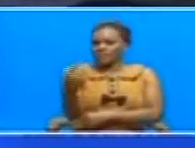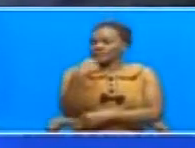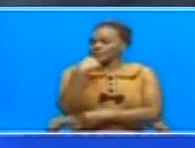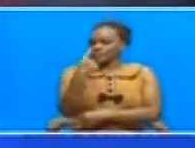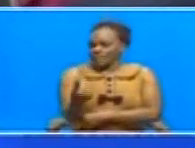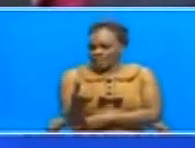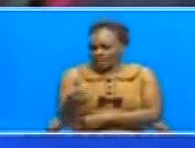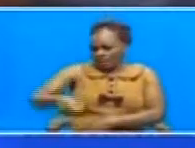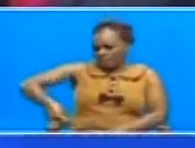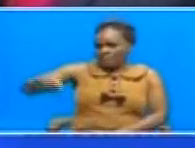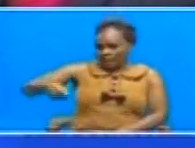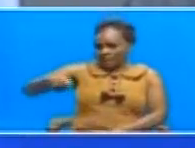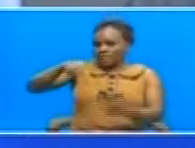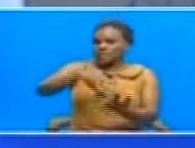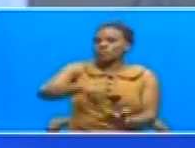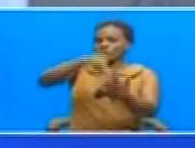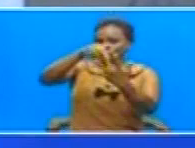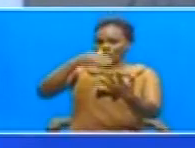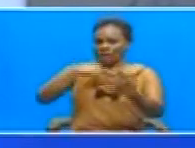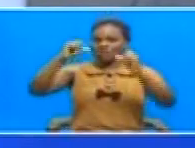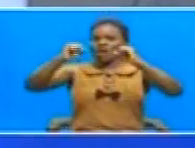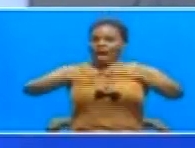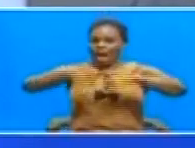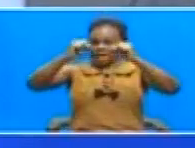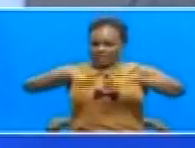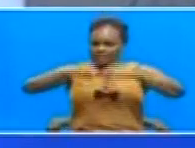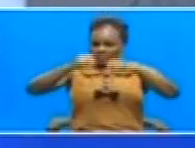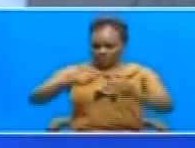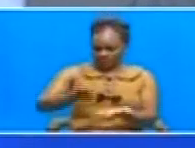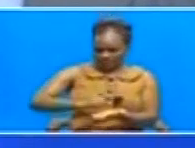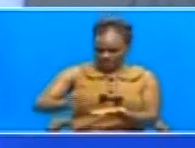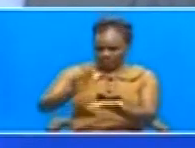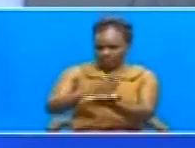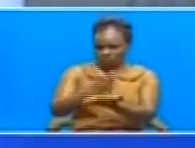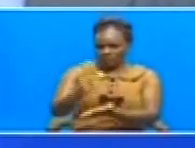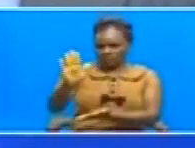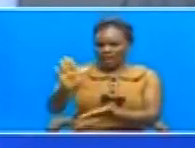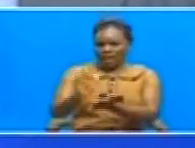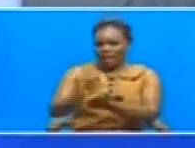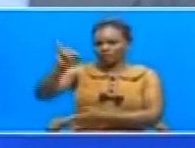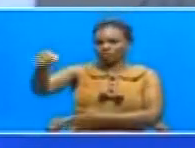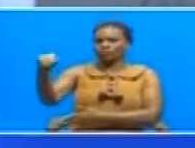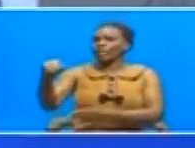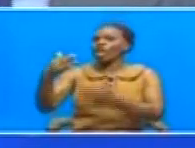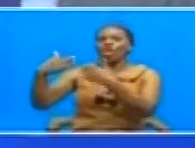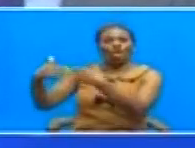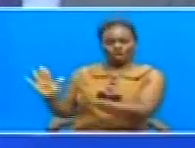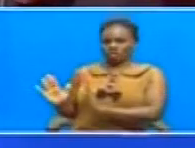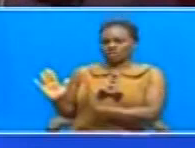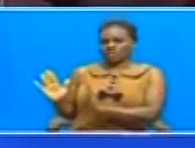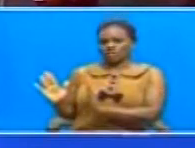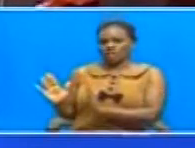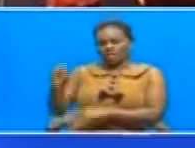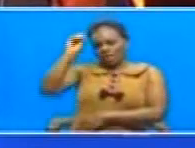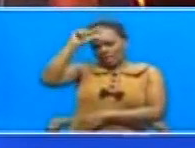yalibuka kwamba mfuko maalum uliokuwa umebeba nakala ya mkataba wa kusainiwa kati yake na wanajubilii ulitoweka, na sasa Kabogo